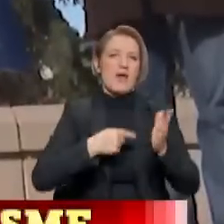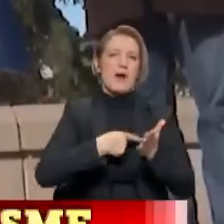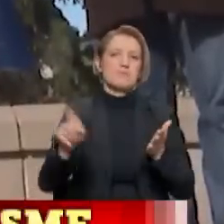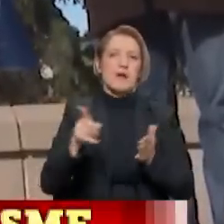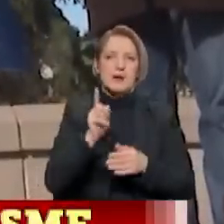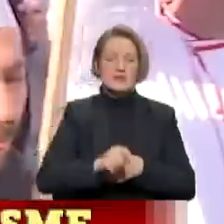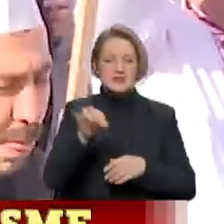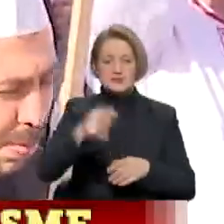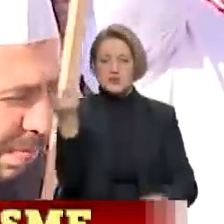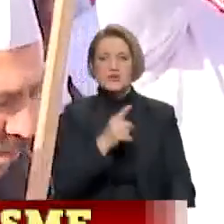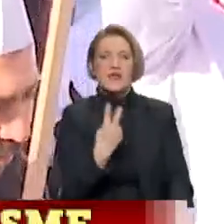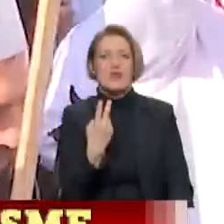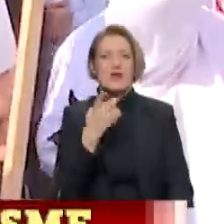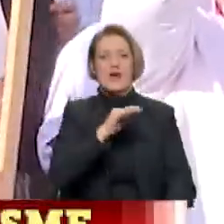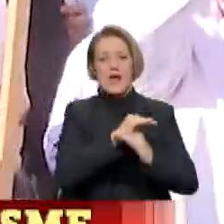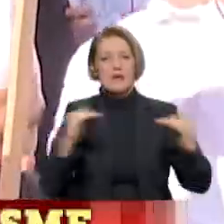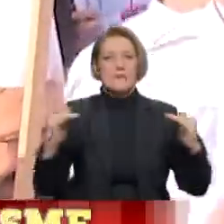de %2 barajı getirdi.